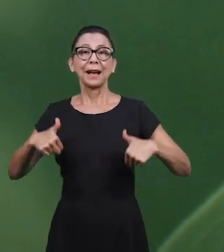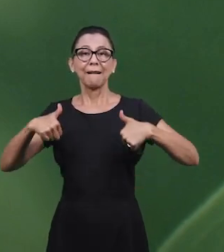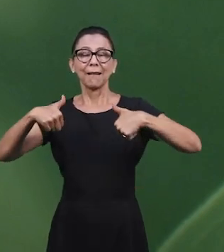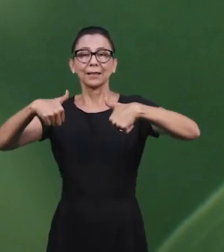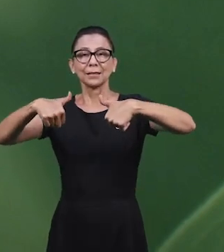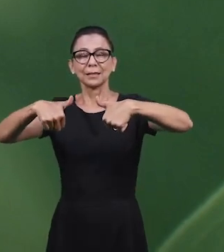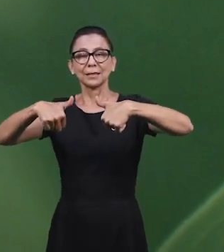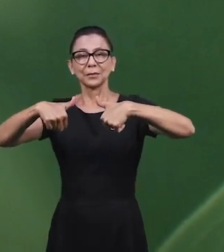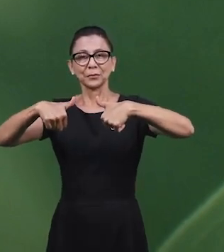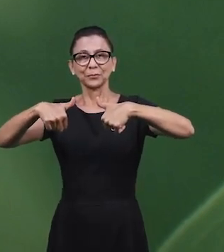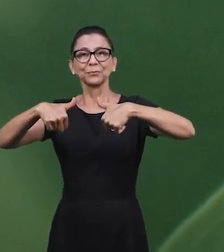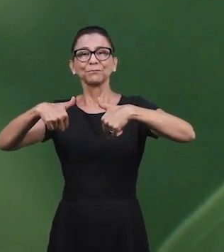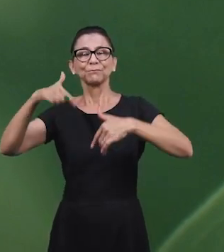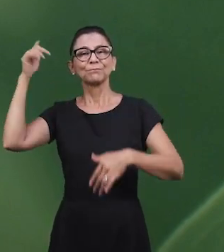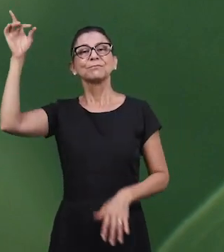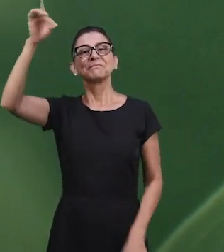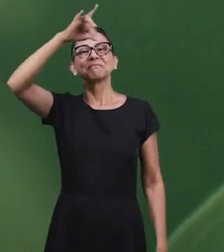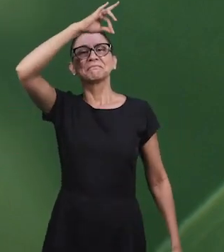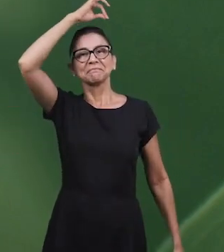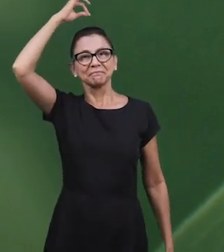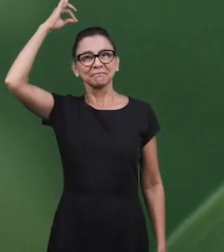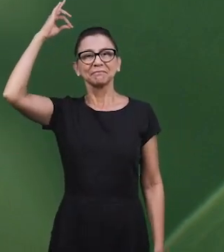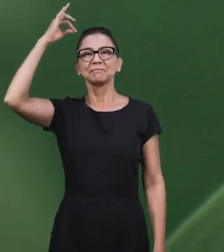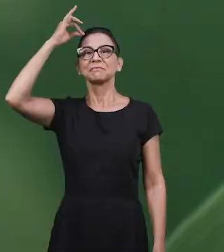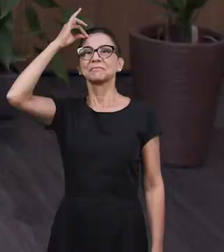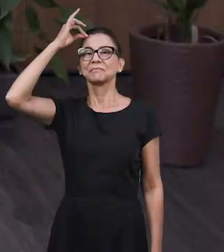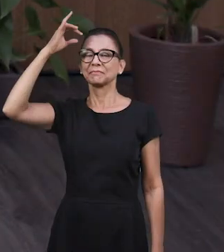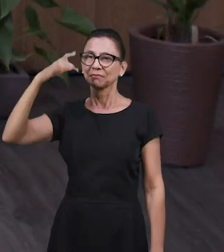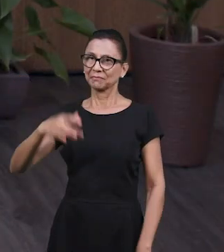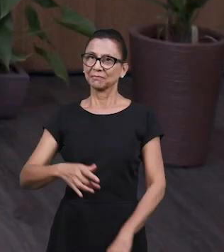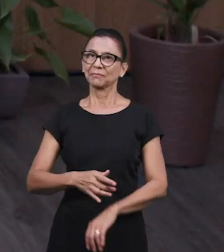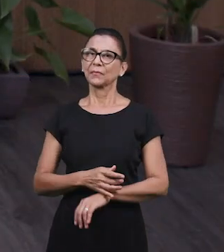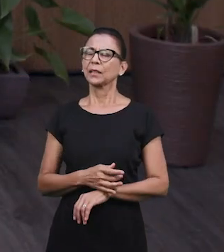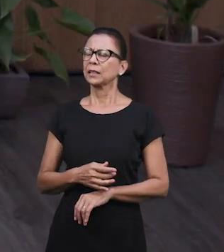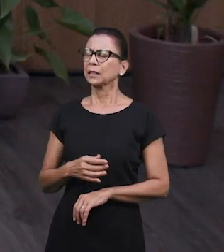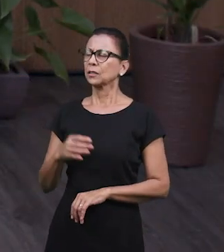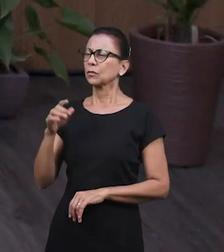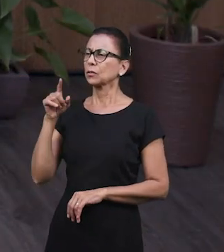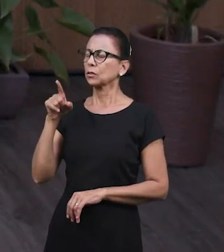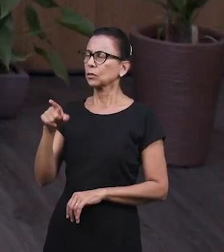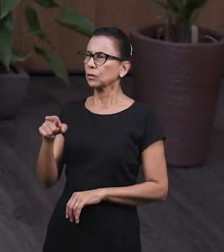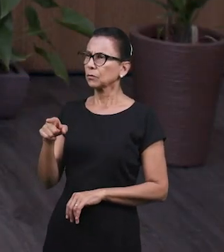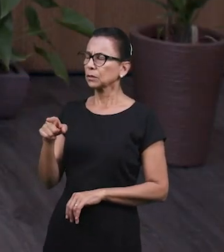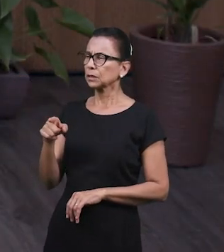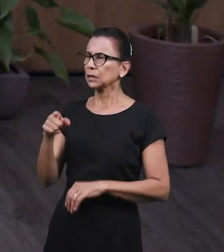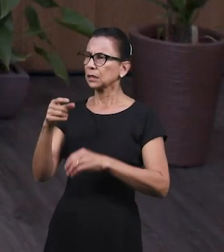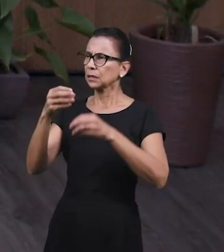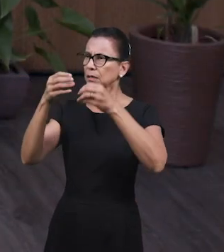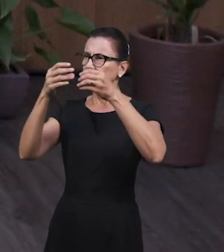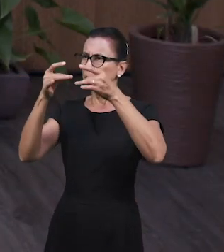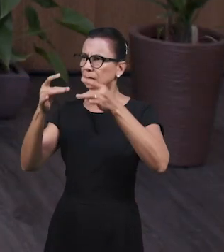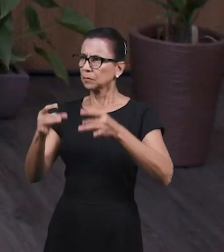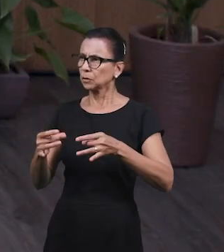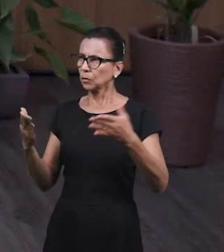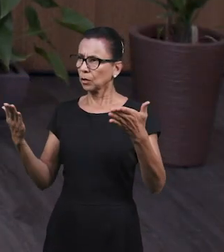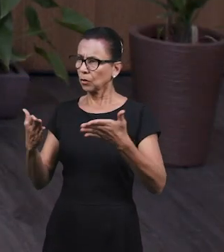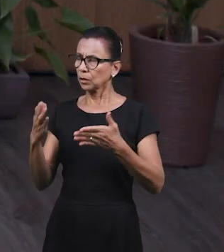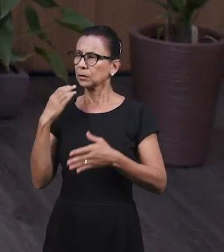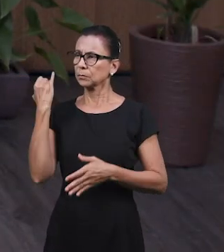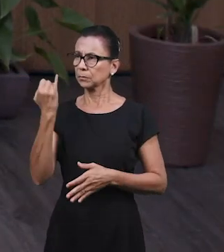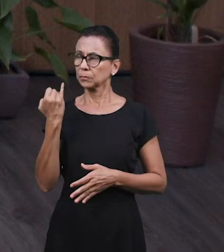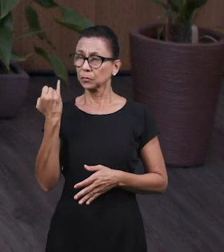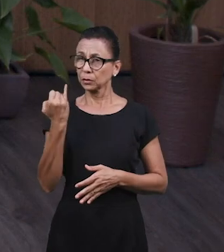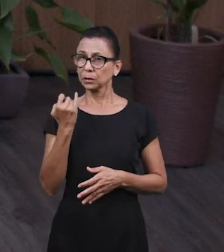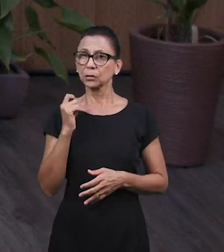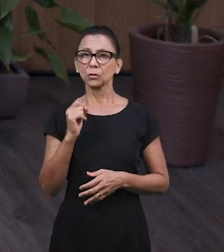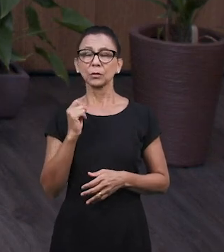À travers l'action et de l'opération du Saint-Esprit. Donc, ce que vous avez commenté maintenant, ça c'est